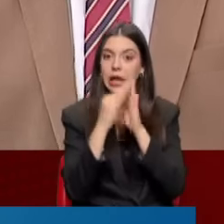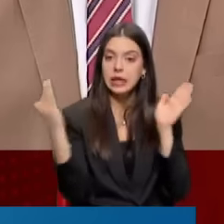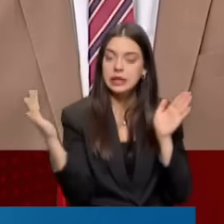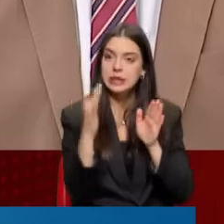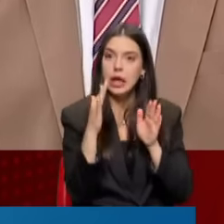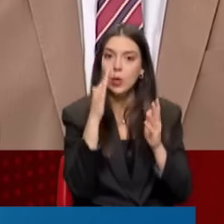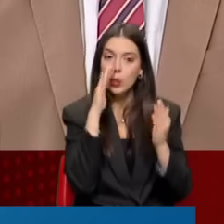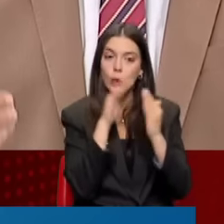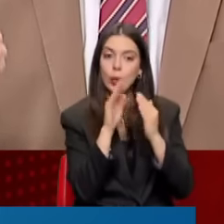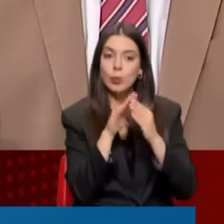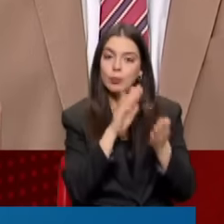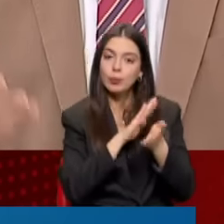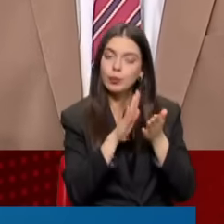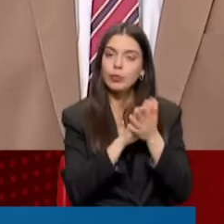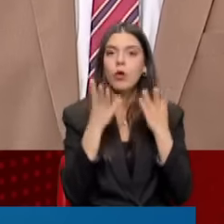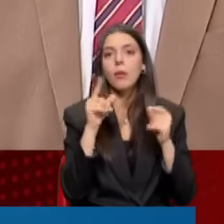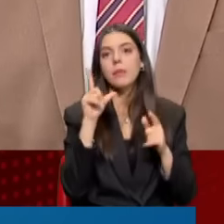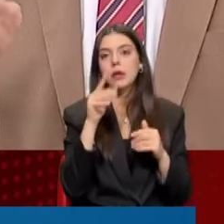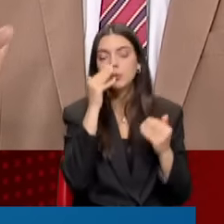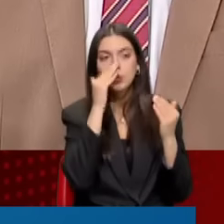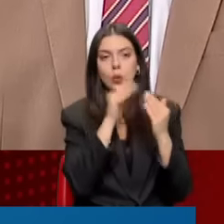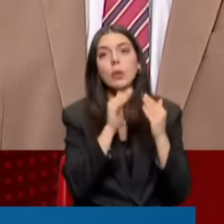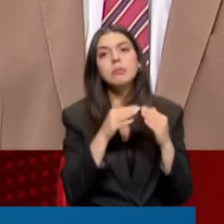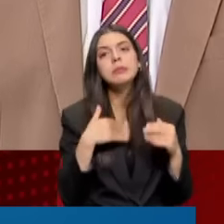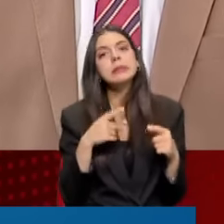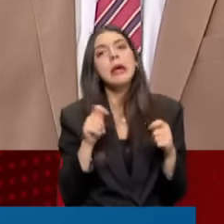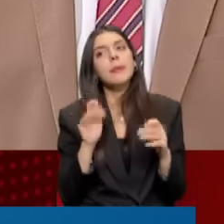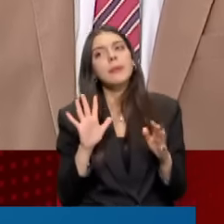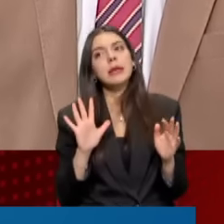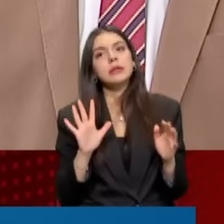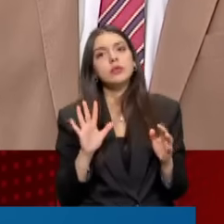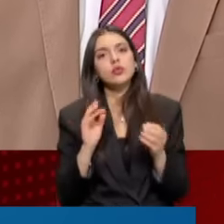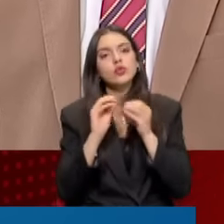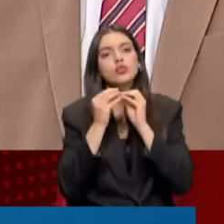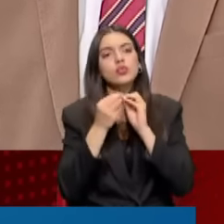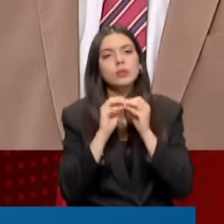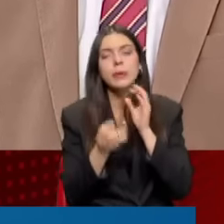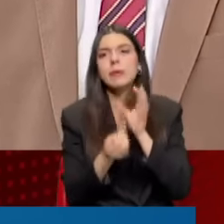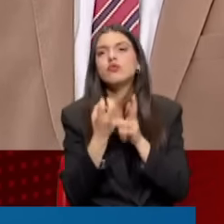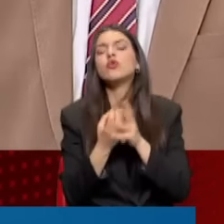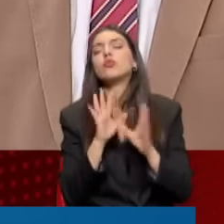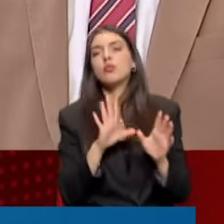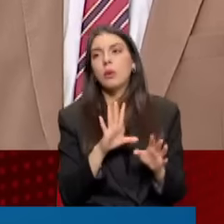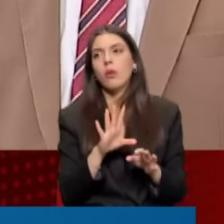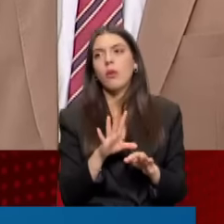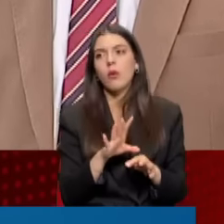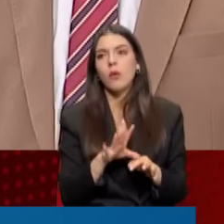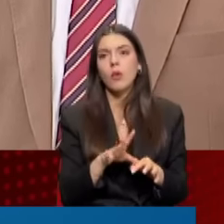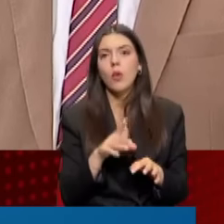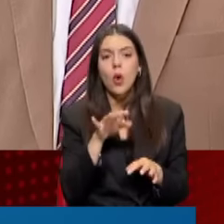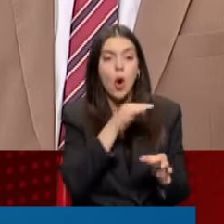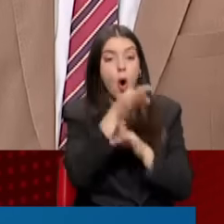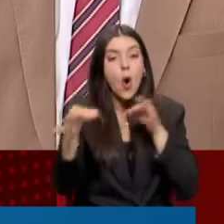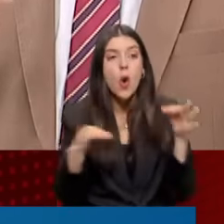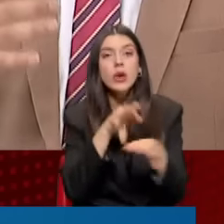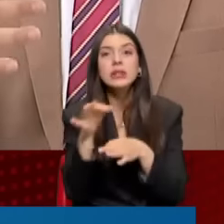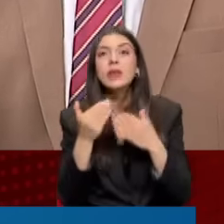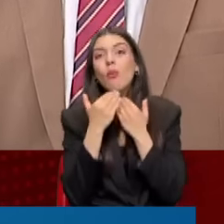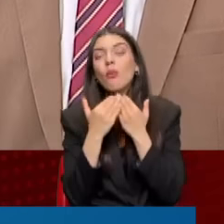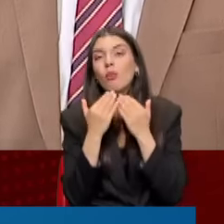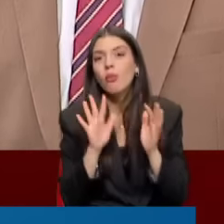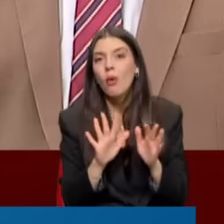adapte olmamız lazım ya adapte olamayız Biz birçok sorunu çözemiyoruz artık Ulus ölçeğinde organize olamadığımız için